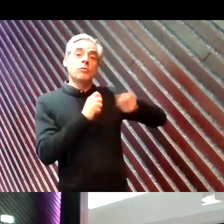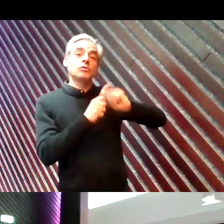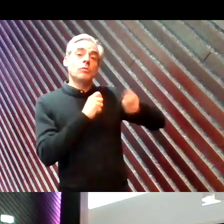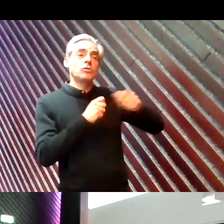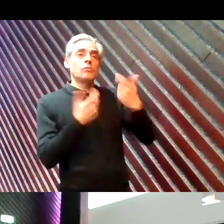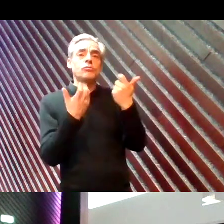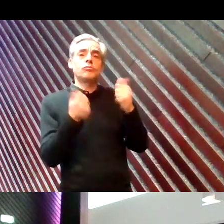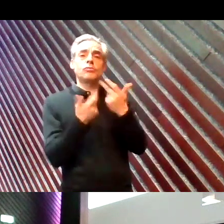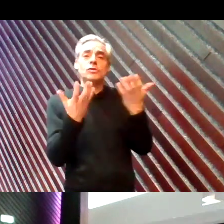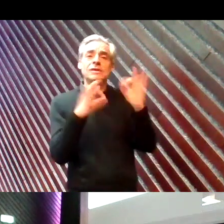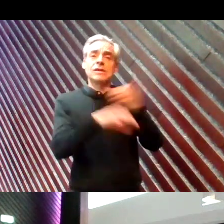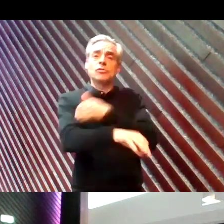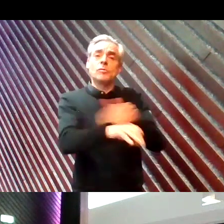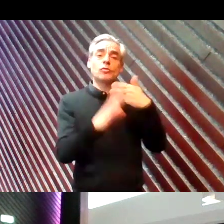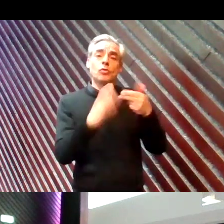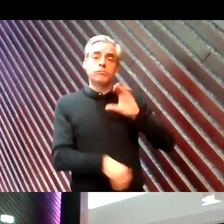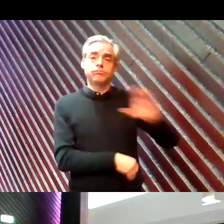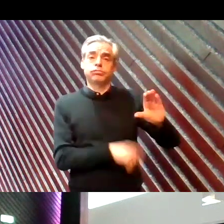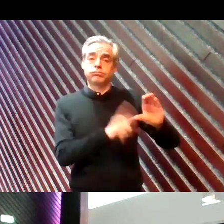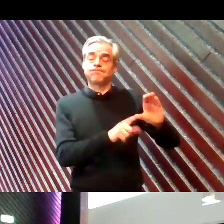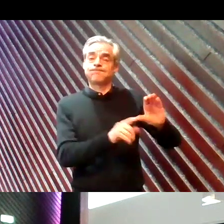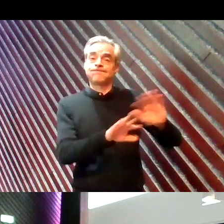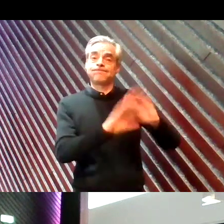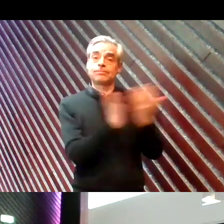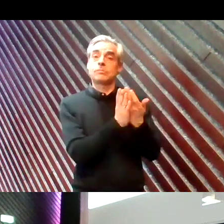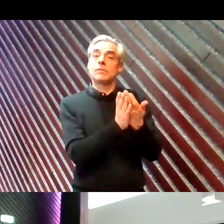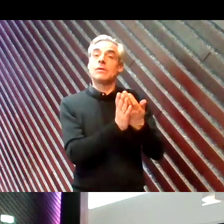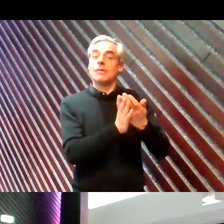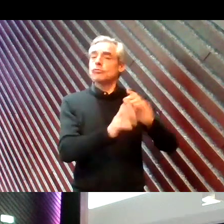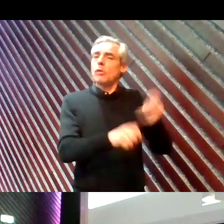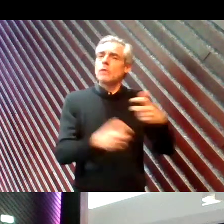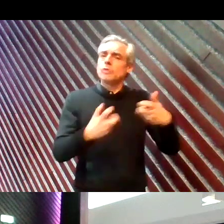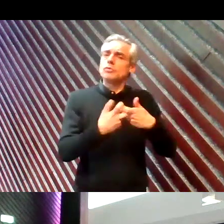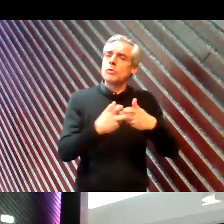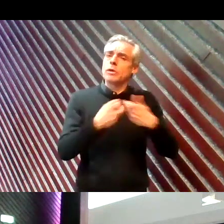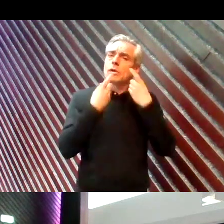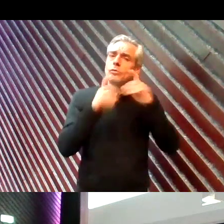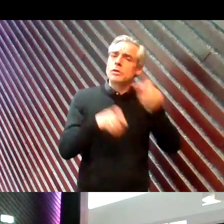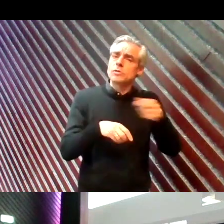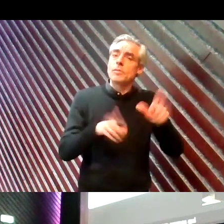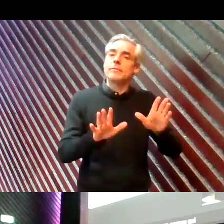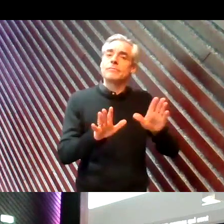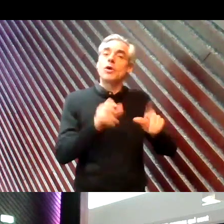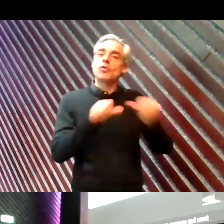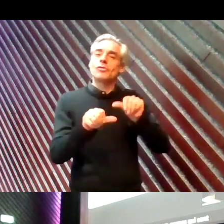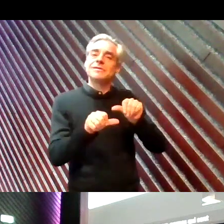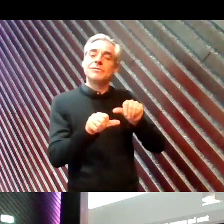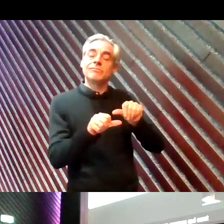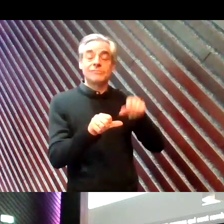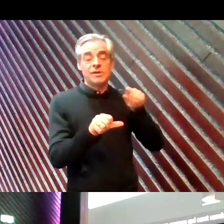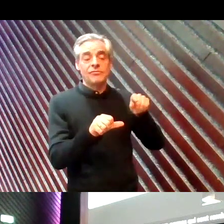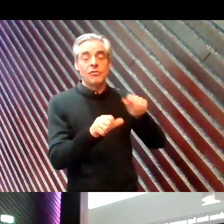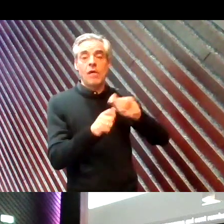'euros qui justifient c'est le compte de la démocratie de son fonctionnement, les prêts de campagne